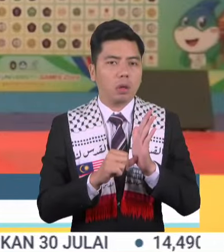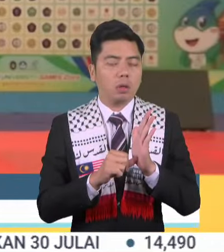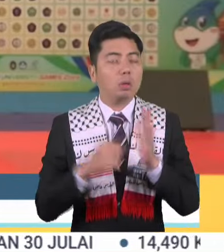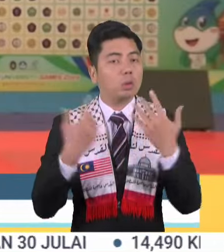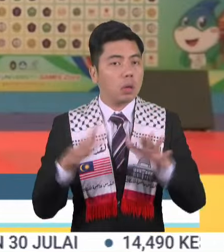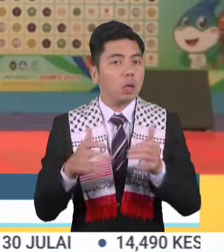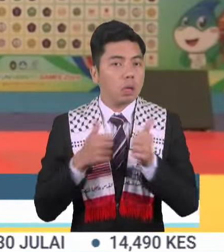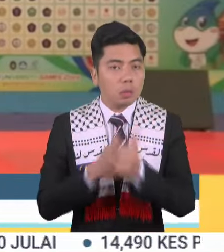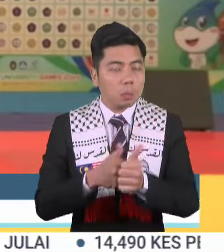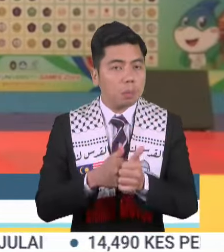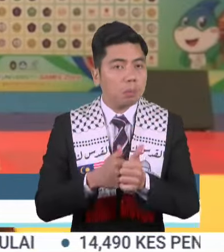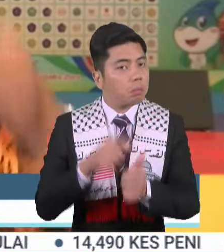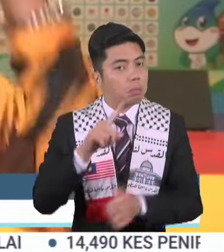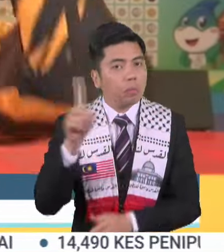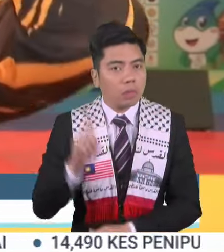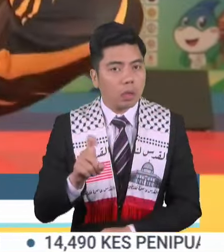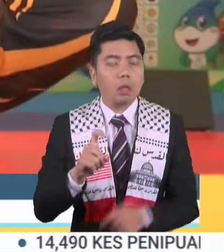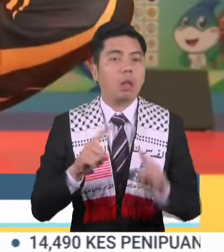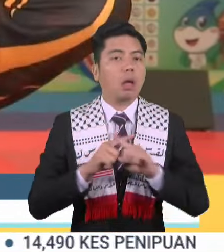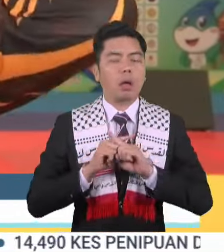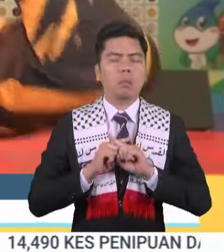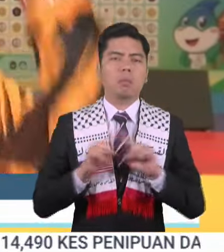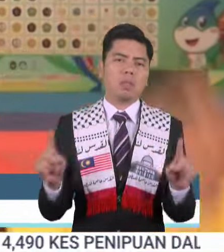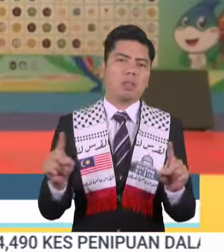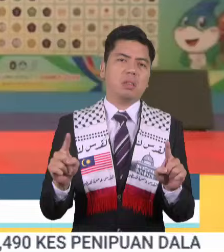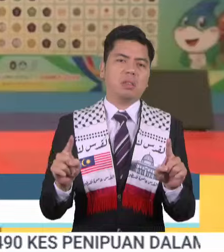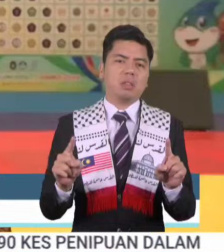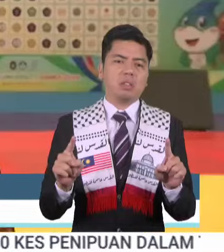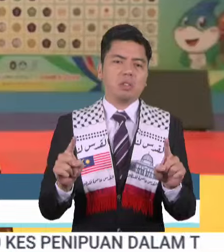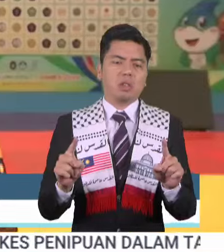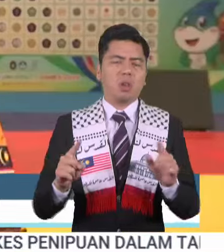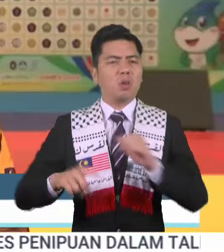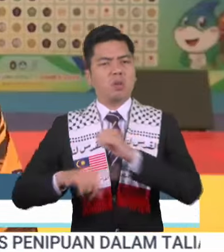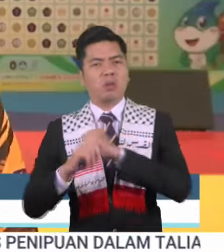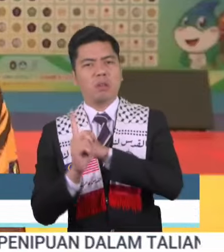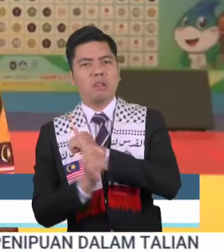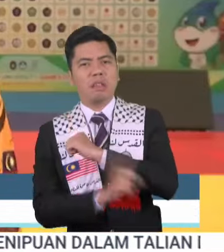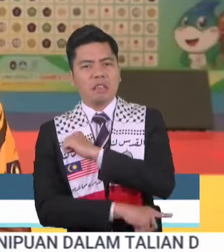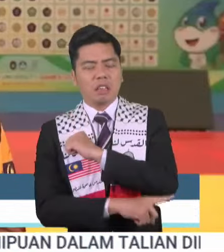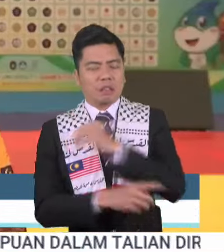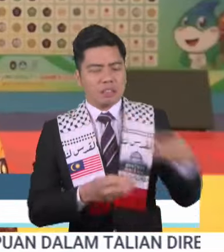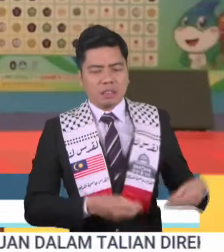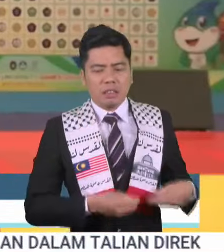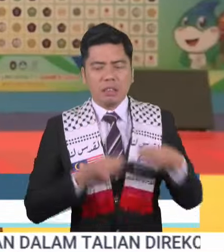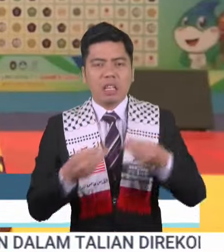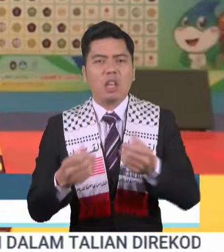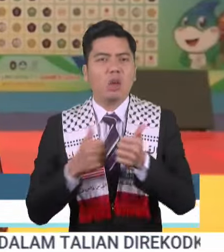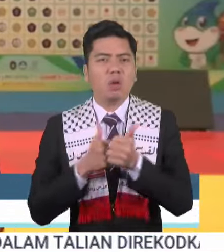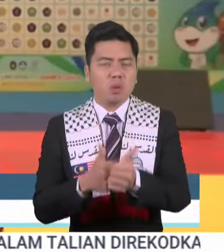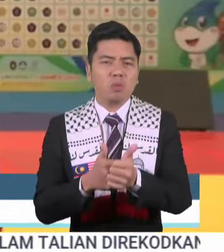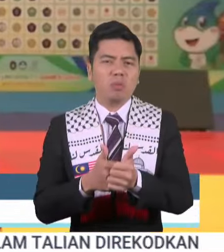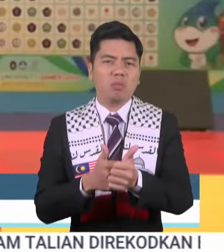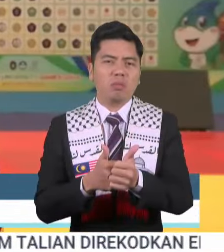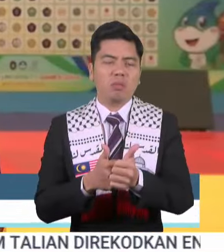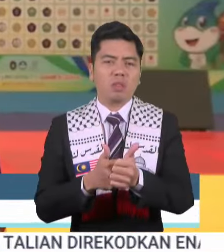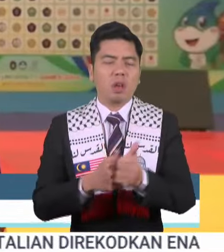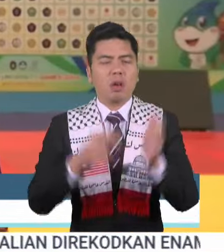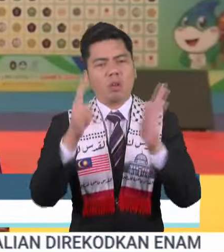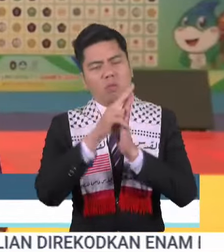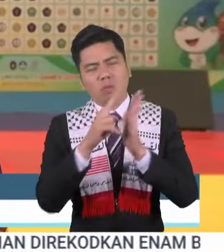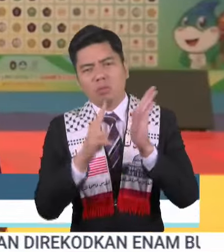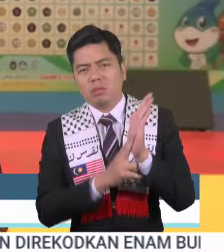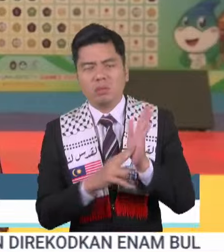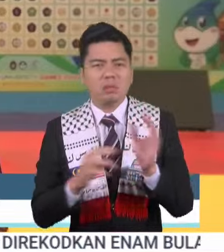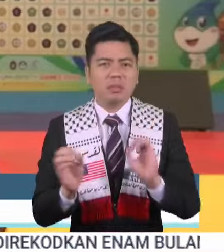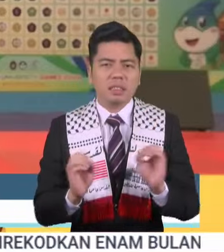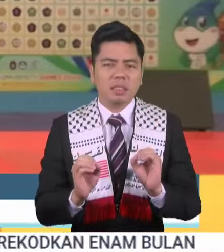yang diikuti. Tetapi apabila sesuatu hukuman itu dijatuh tidak bersandarkan kepada